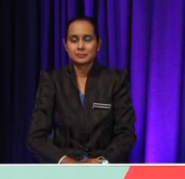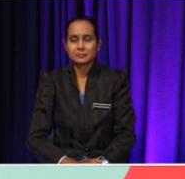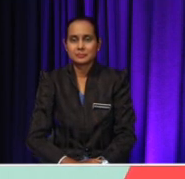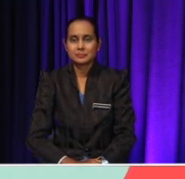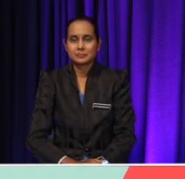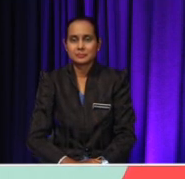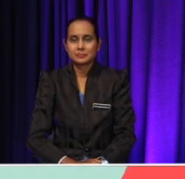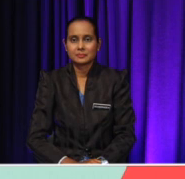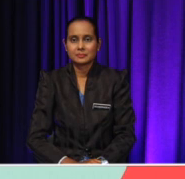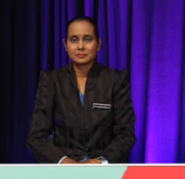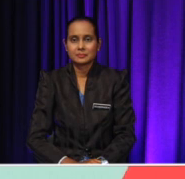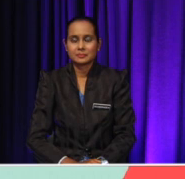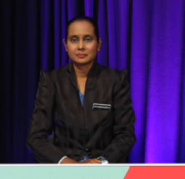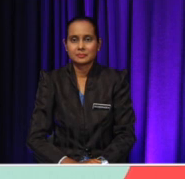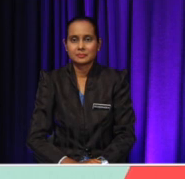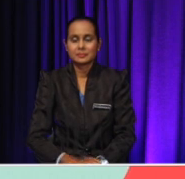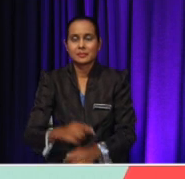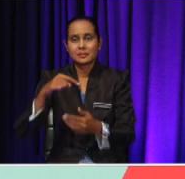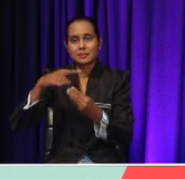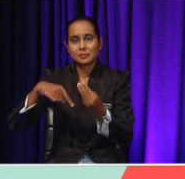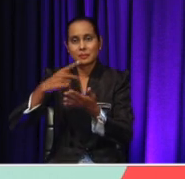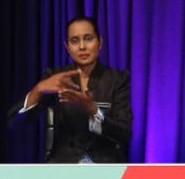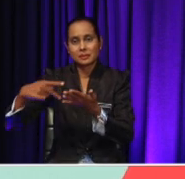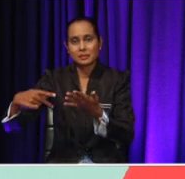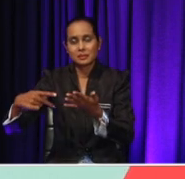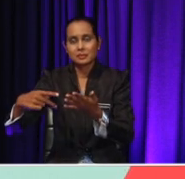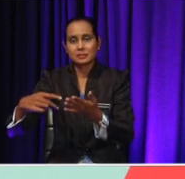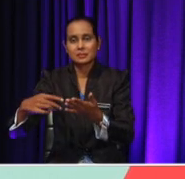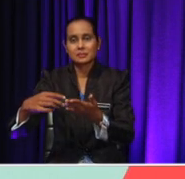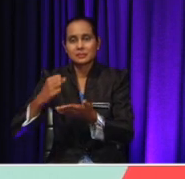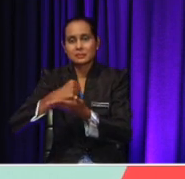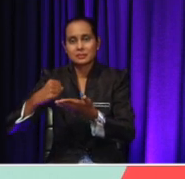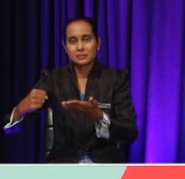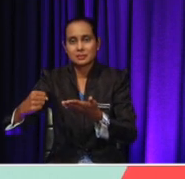tentang karya-karya Sastranegara agama masyarakat tahu